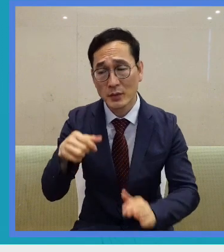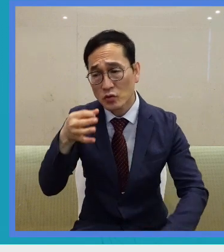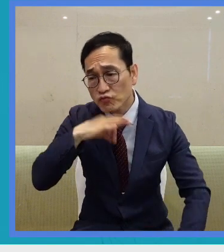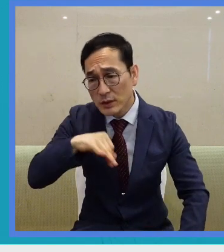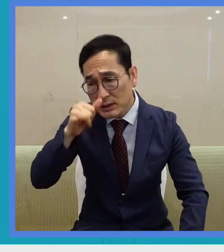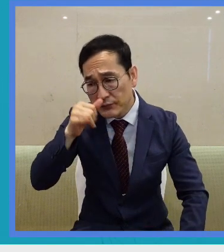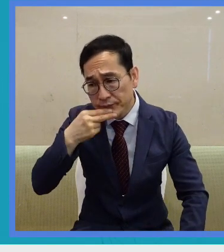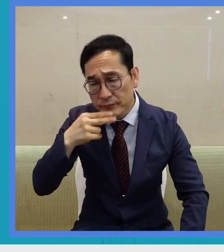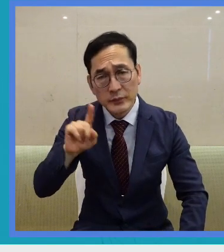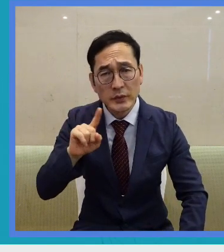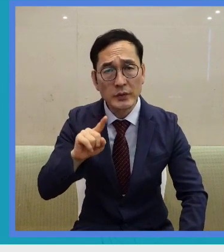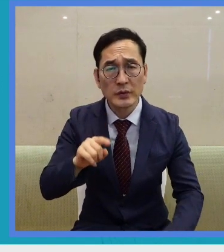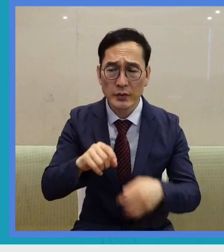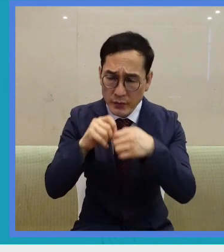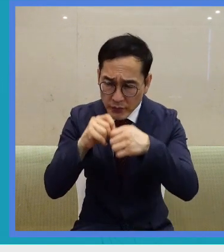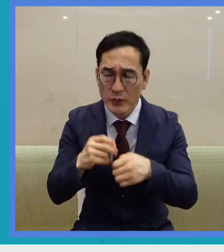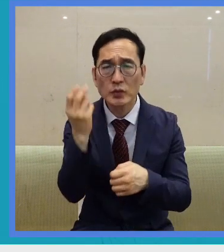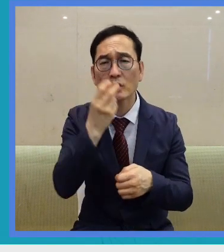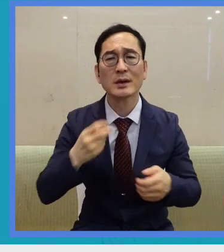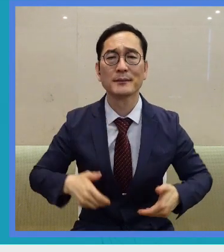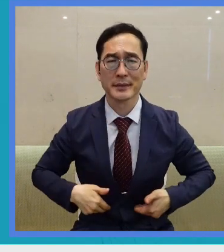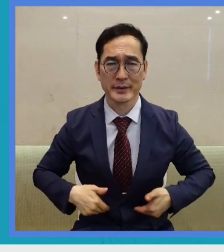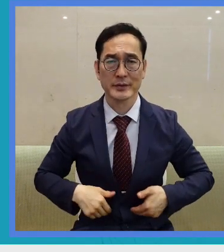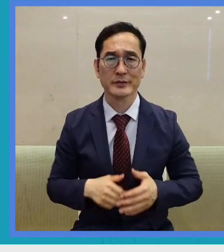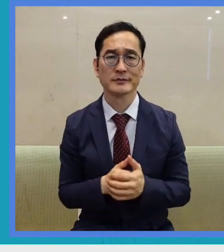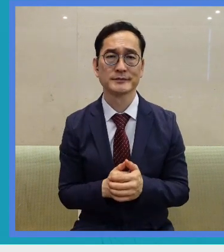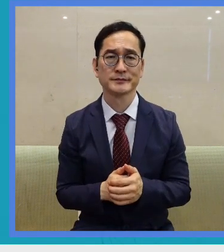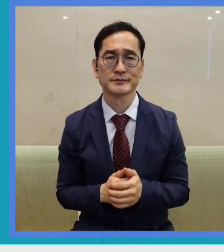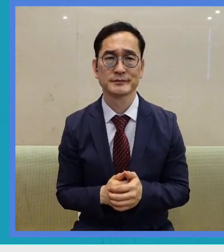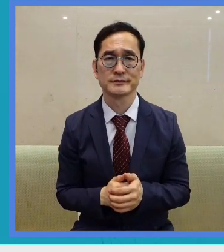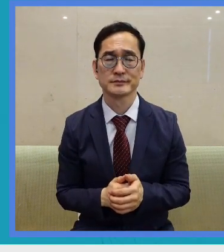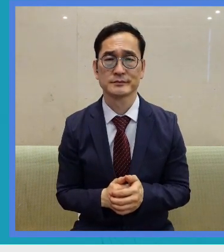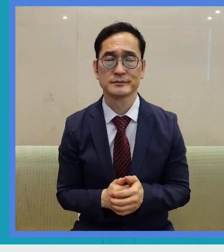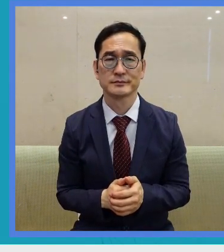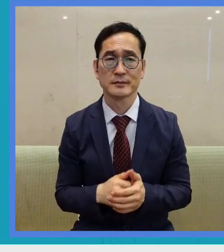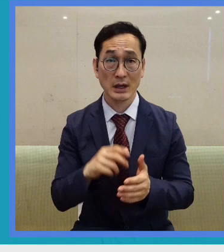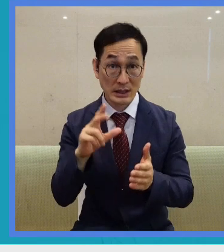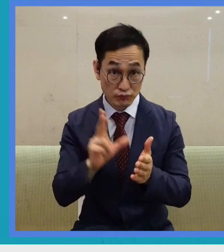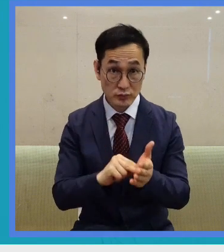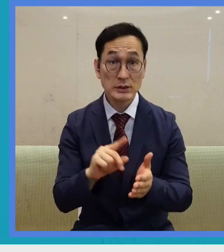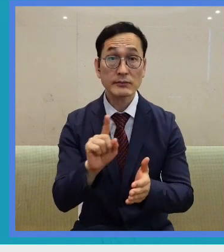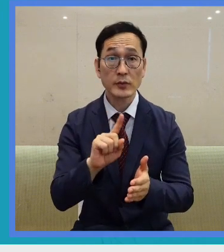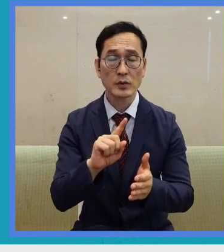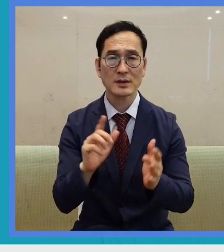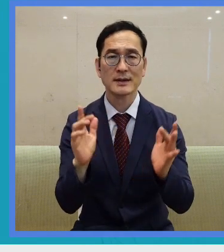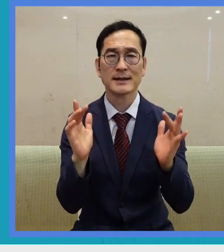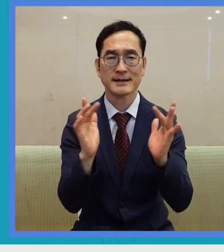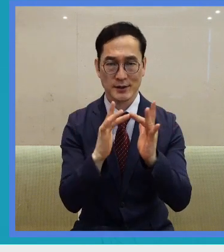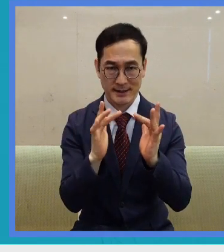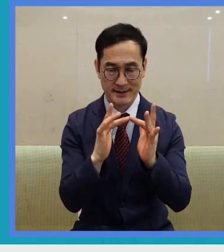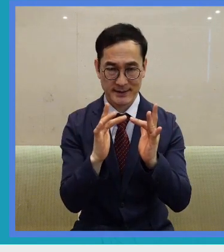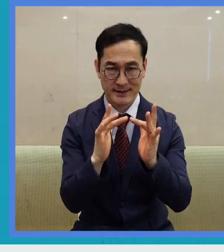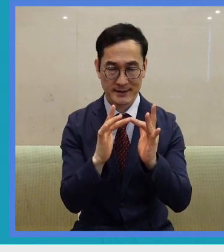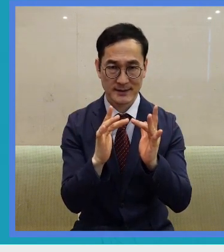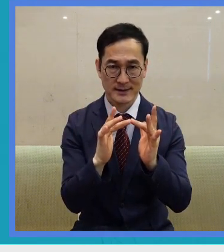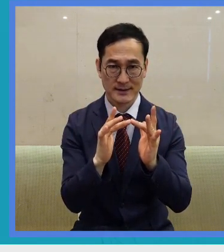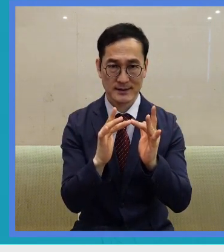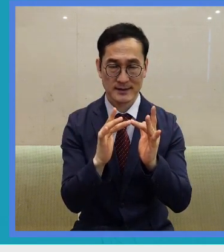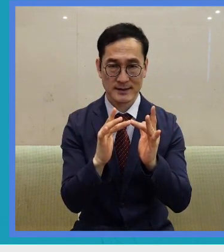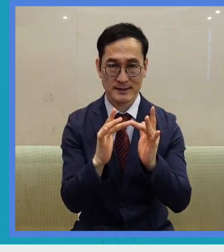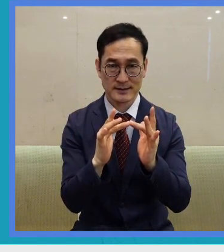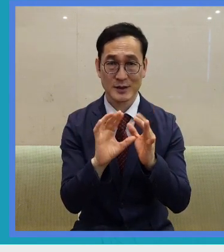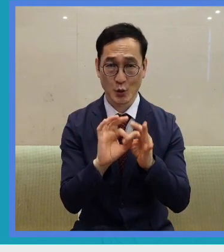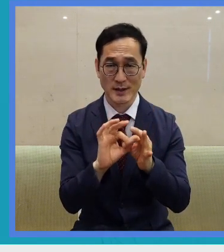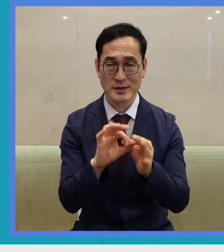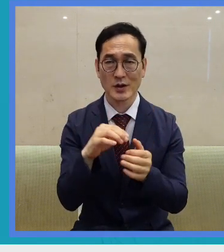대해서 이제 모니터링이 필요한 부분이라고 할 수 있겠습니다. 근데 이게 문제가 된 것은 특히 인터넷으로 만약에 이런 접속을 해가지고서는